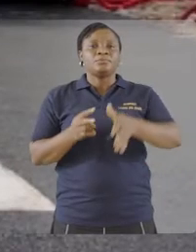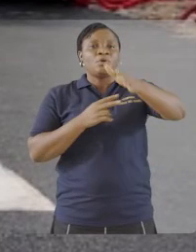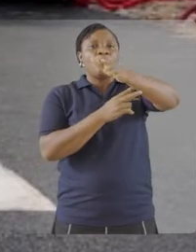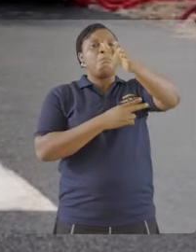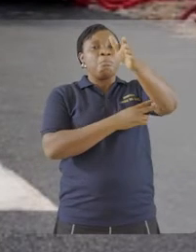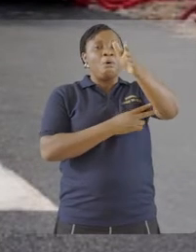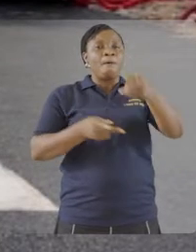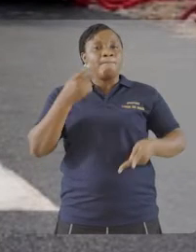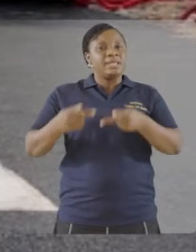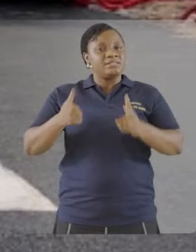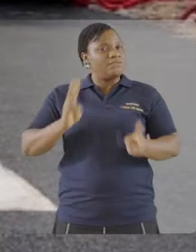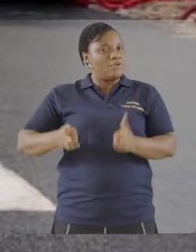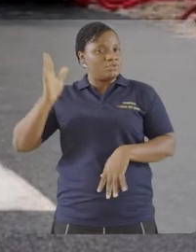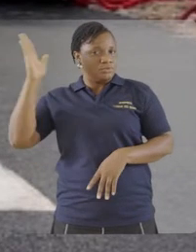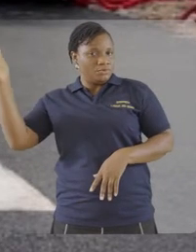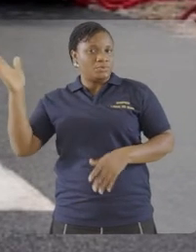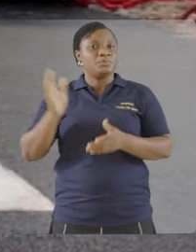le pont bascule